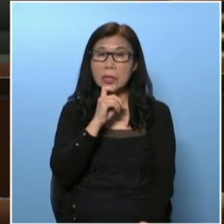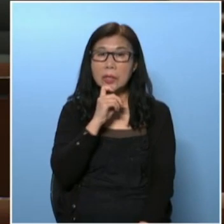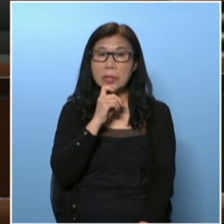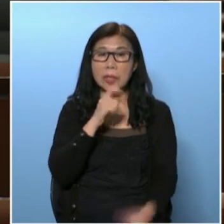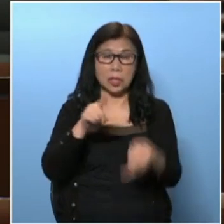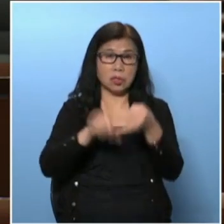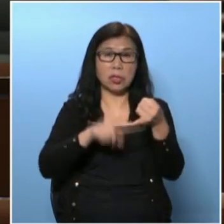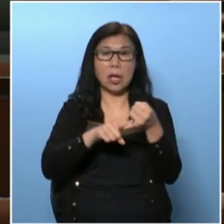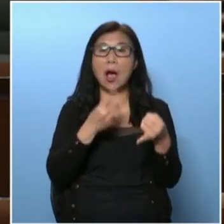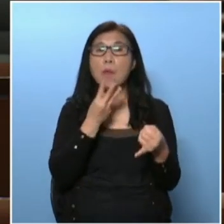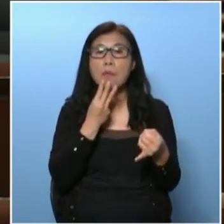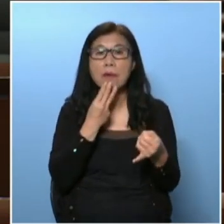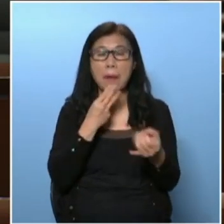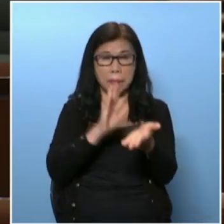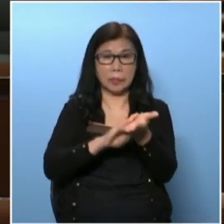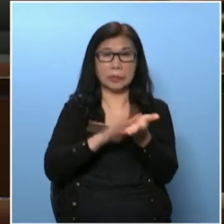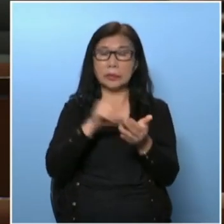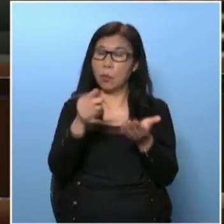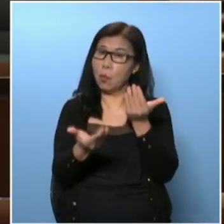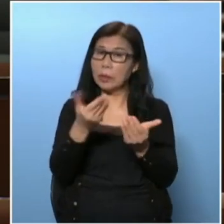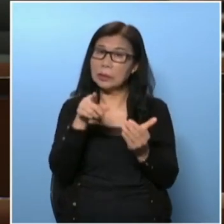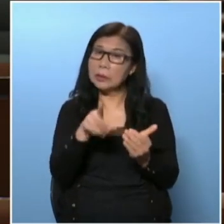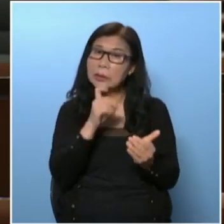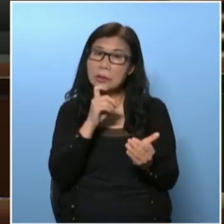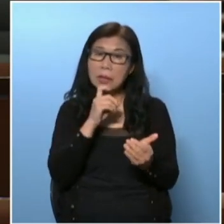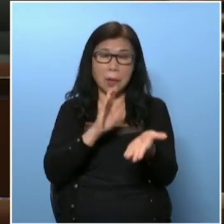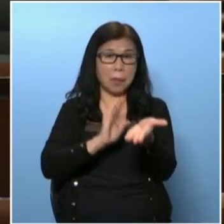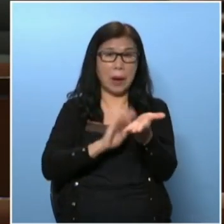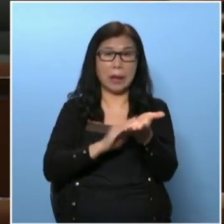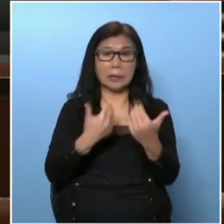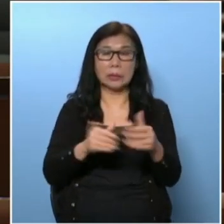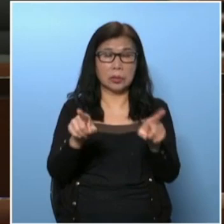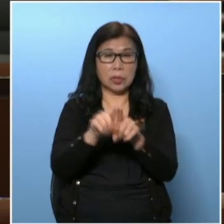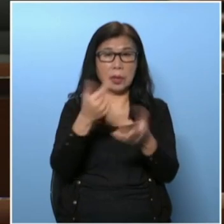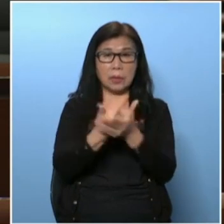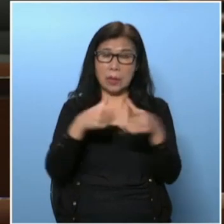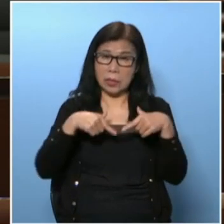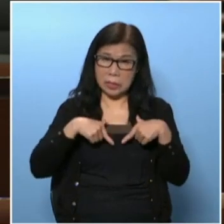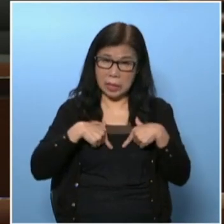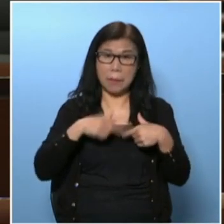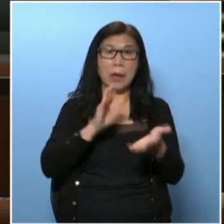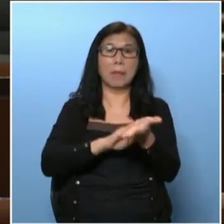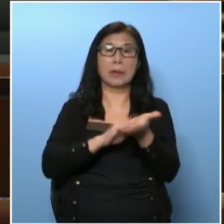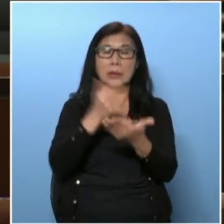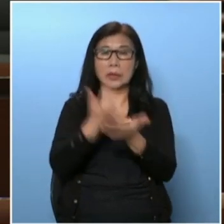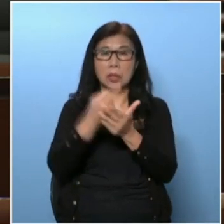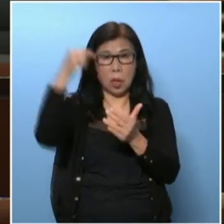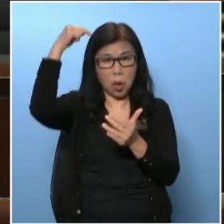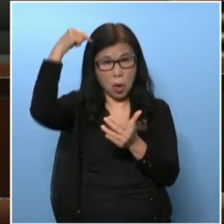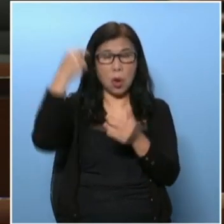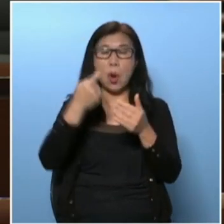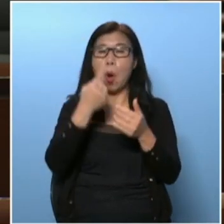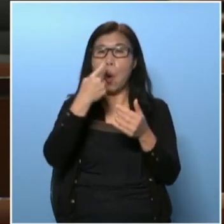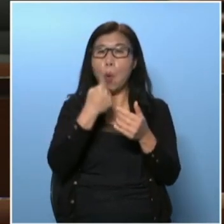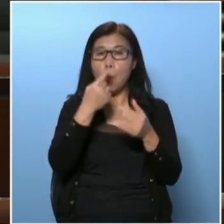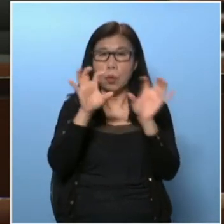末期嘅癌症啦，啊，佢有一個病咧，譬如佢一個嚴重嘅心臟病啦，嚴重嘅腦血管病啦，